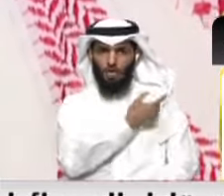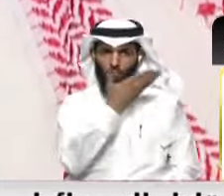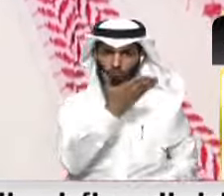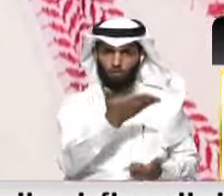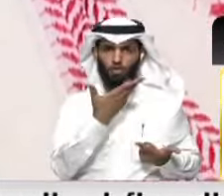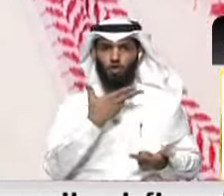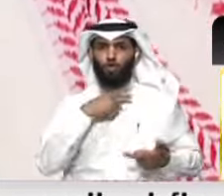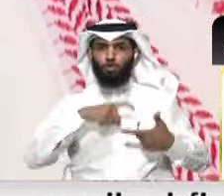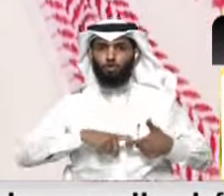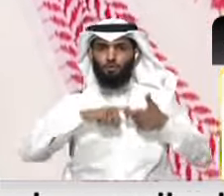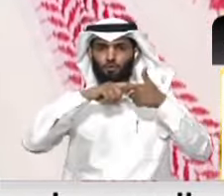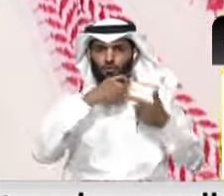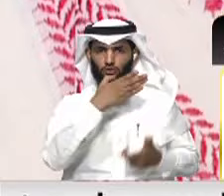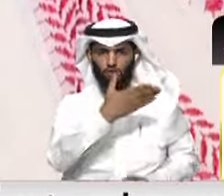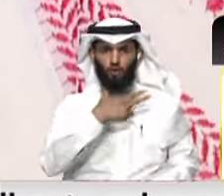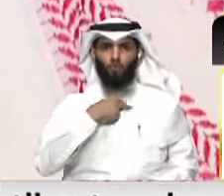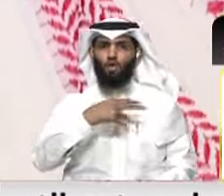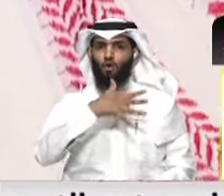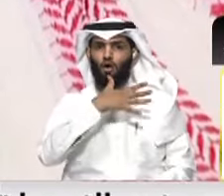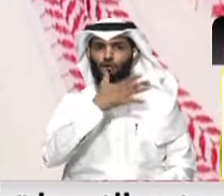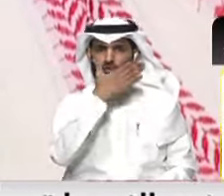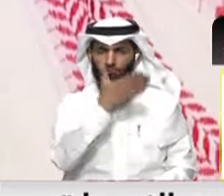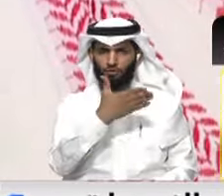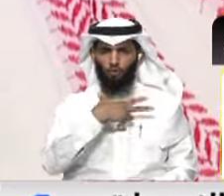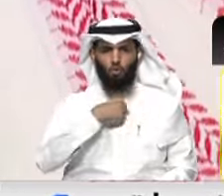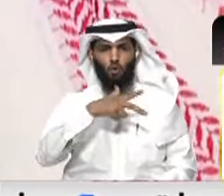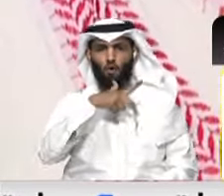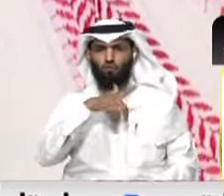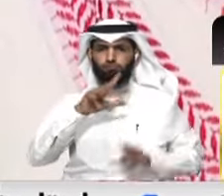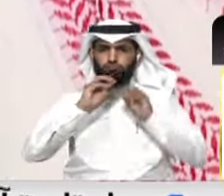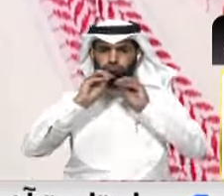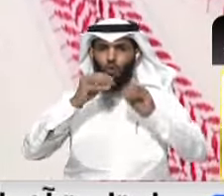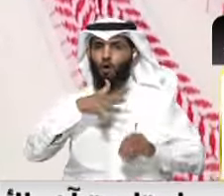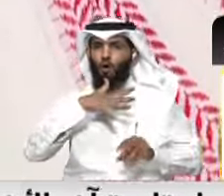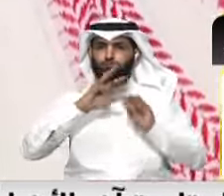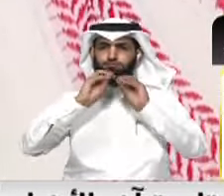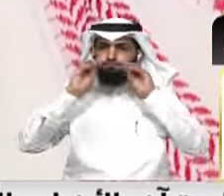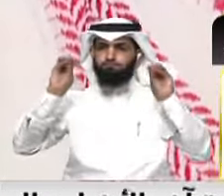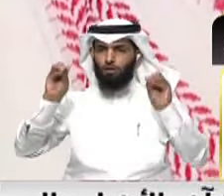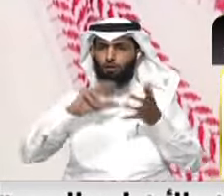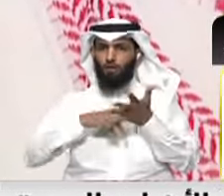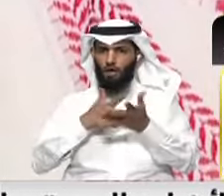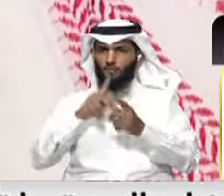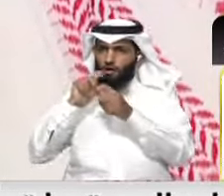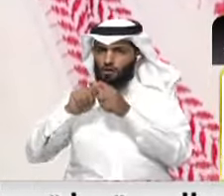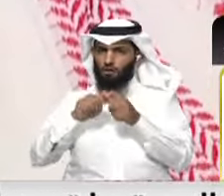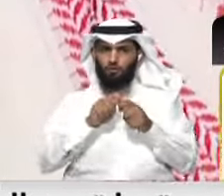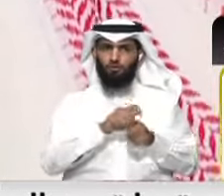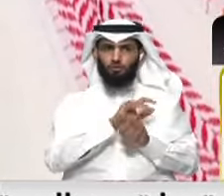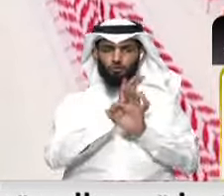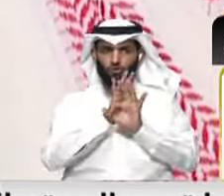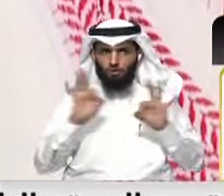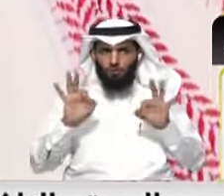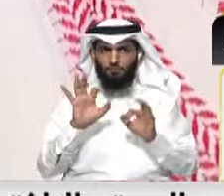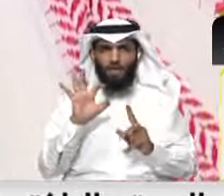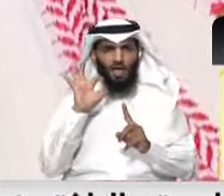ووزارة الأوقاف مشكورة في التوعية اللي على مدار الساعة في الكاونترات اللي في جميع مباني الركاب